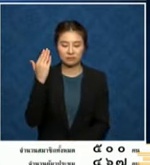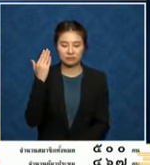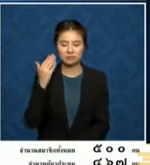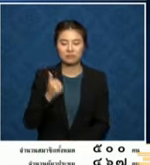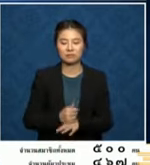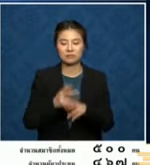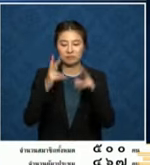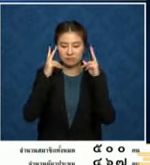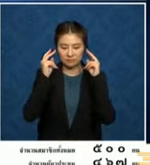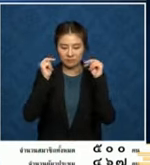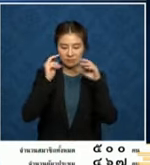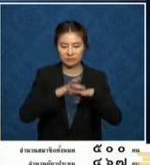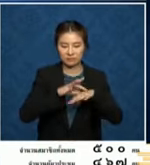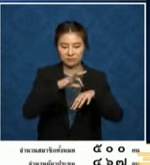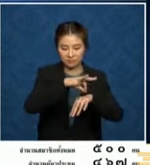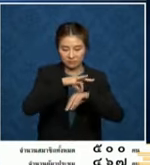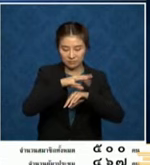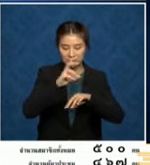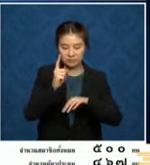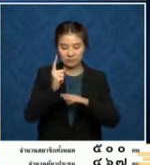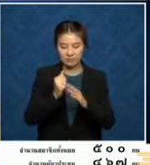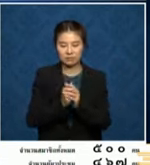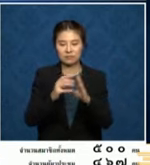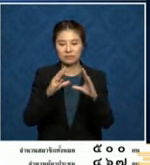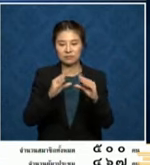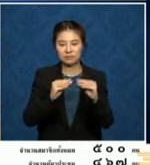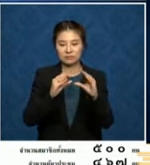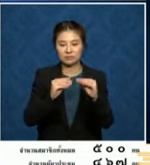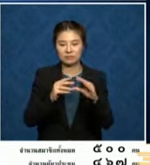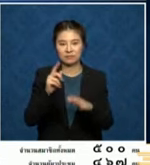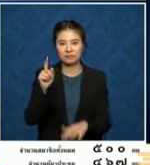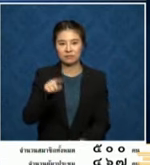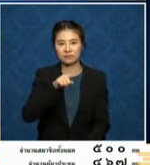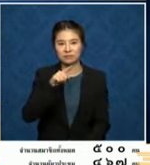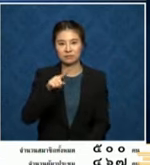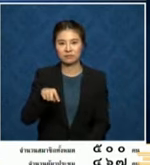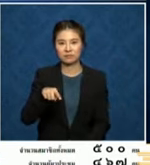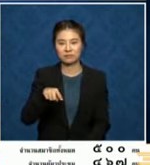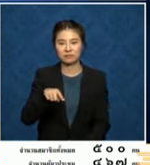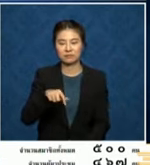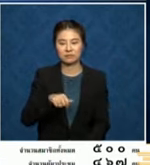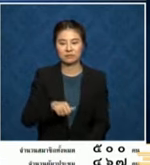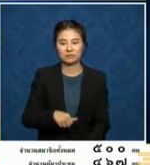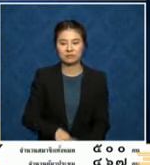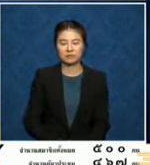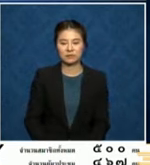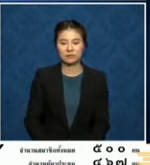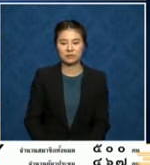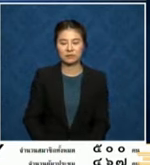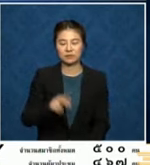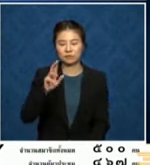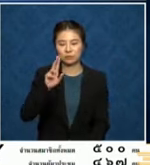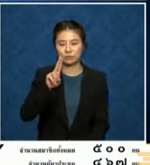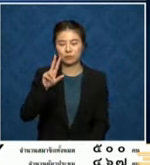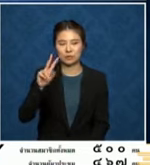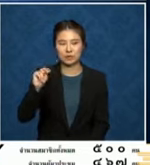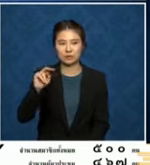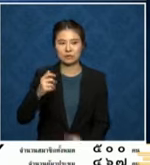UN นะฮะก็เป็นข่าวคราวพอสมควรนะครับผมก็ทำหนังสือถาม